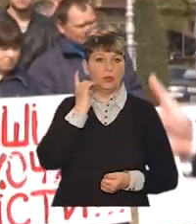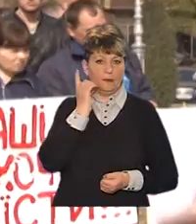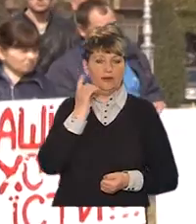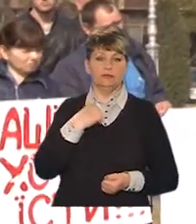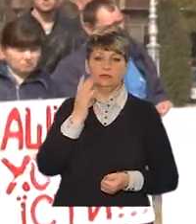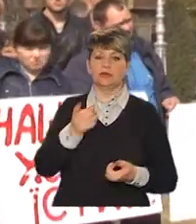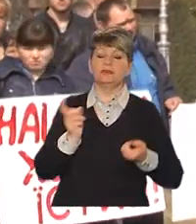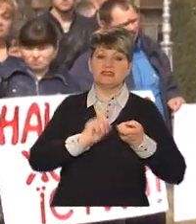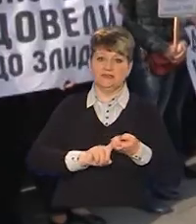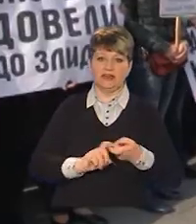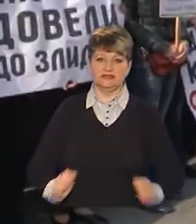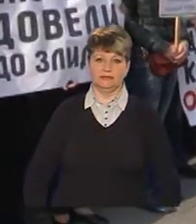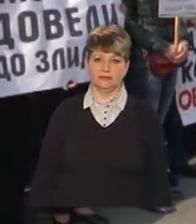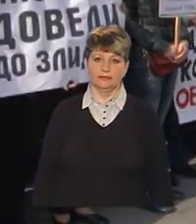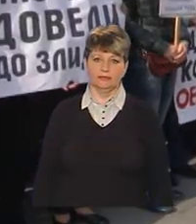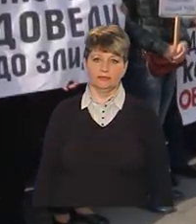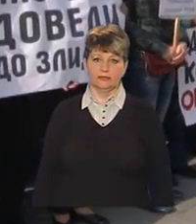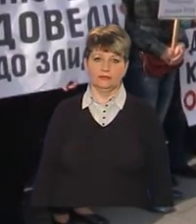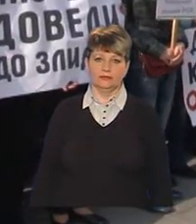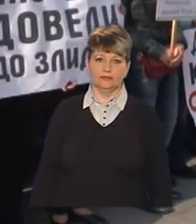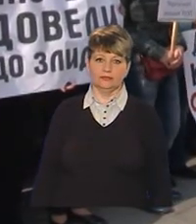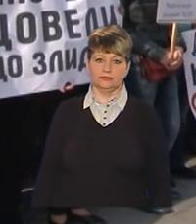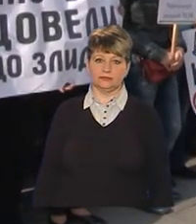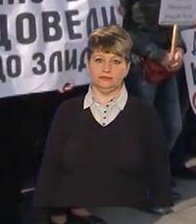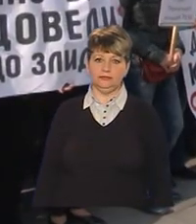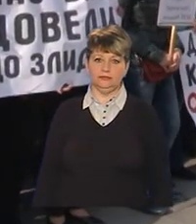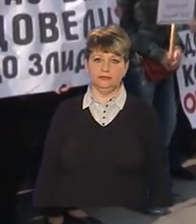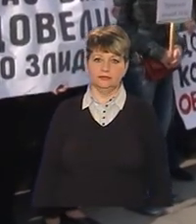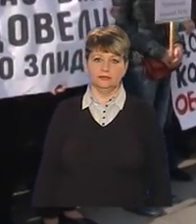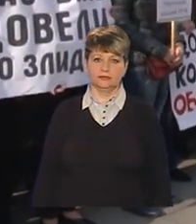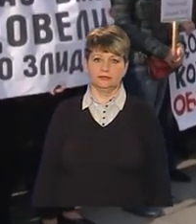налагодити з вами зв'язку. Вікторія Будовіцька, Тамаза Розія, Черкаська служба новин.